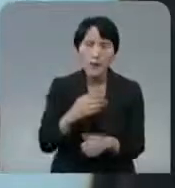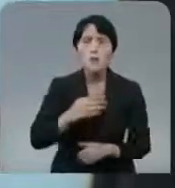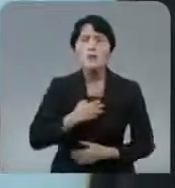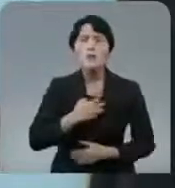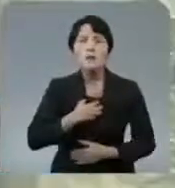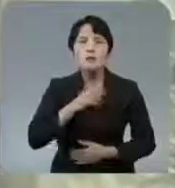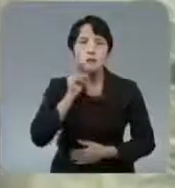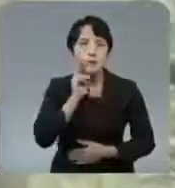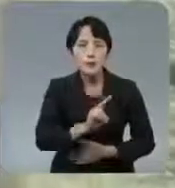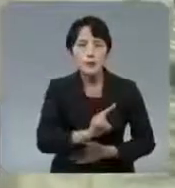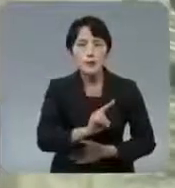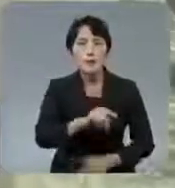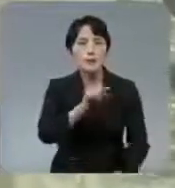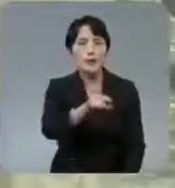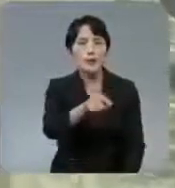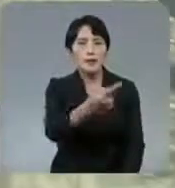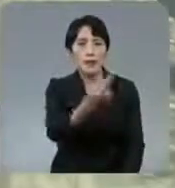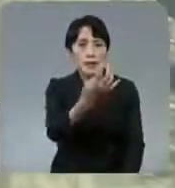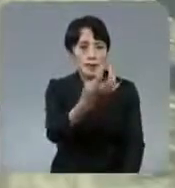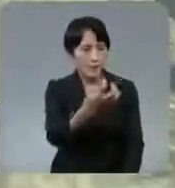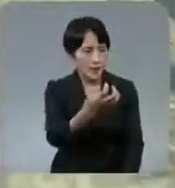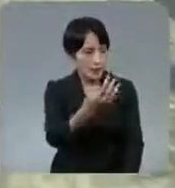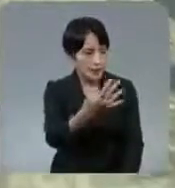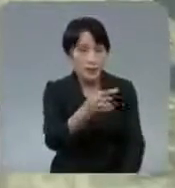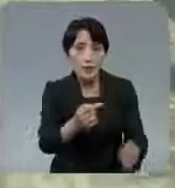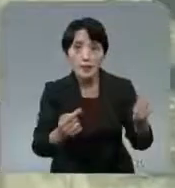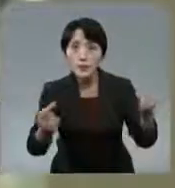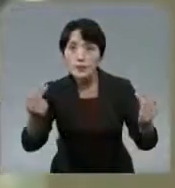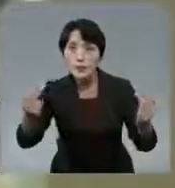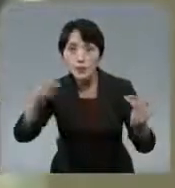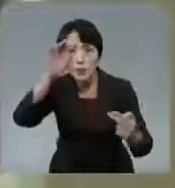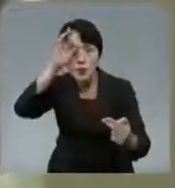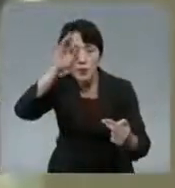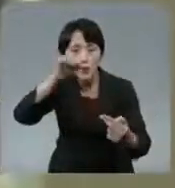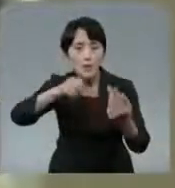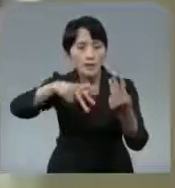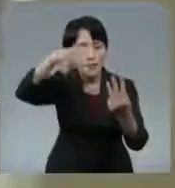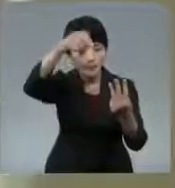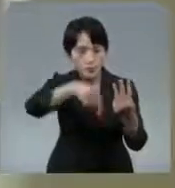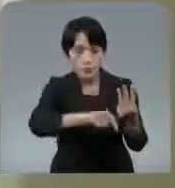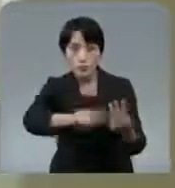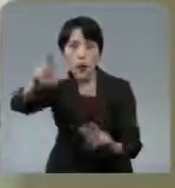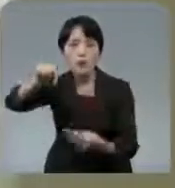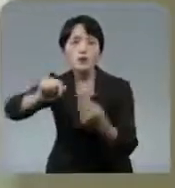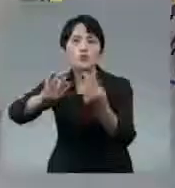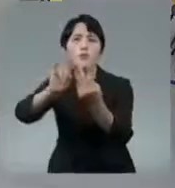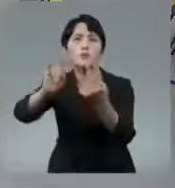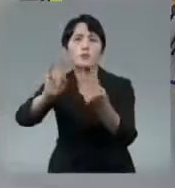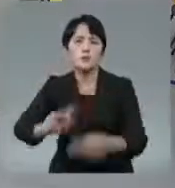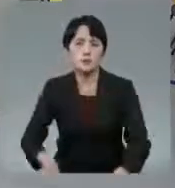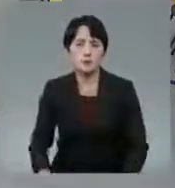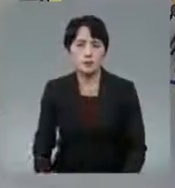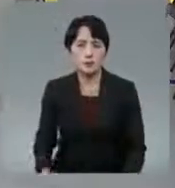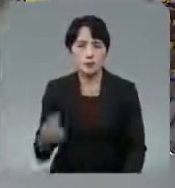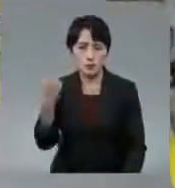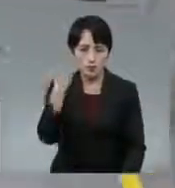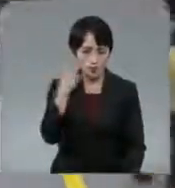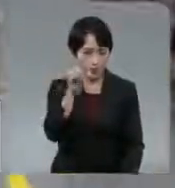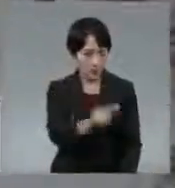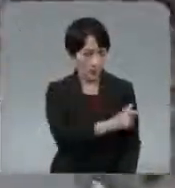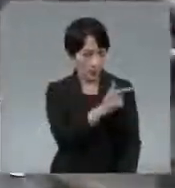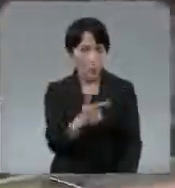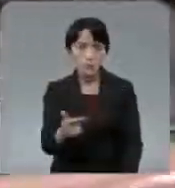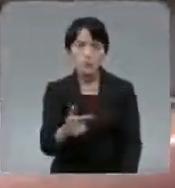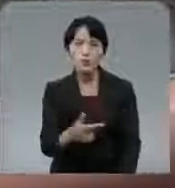2085 человек коэффициент смертности один и семь сотых процента с момента начала вакцинации против кори